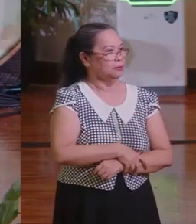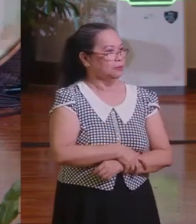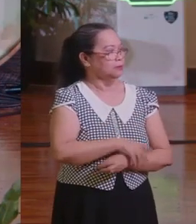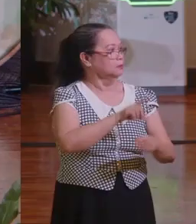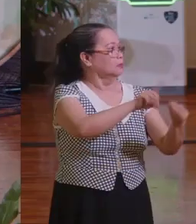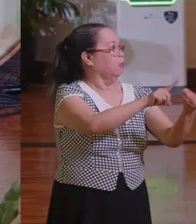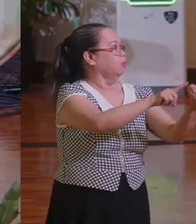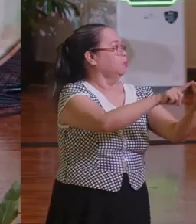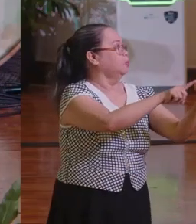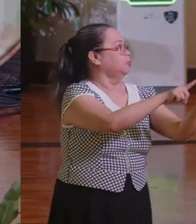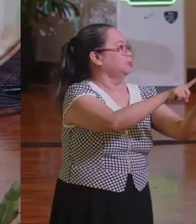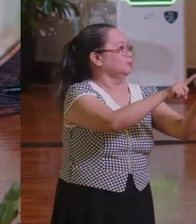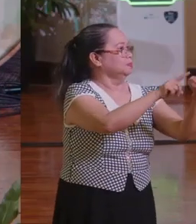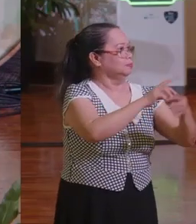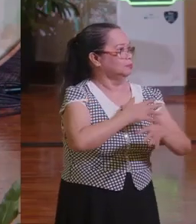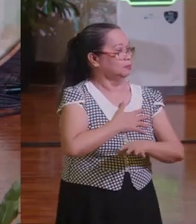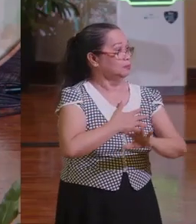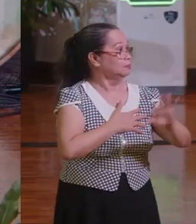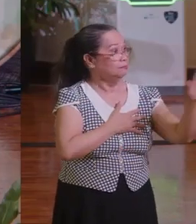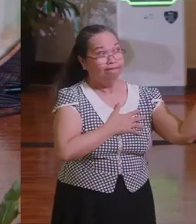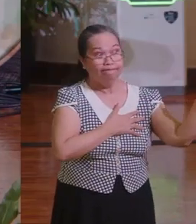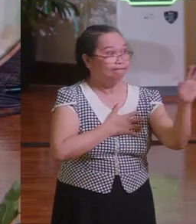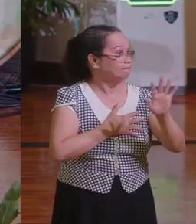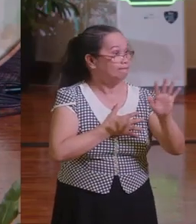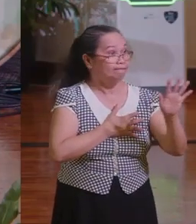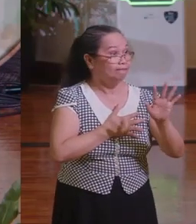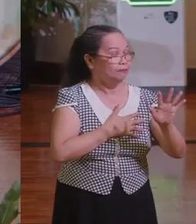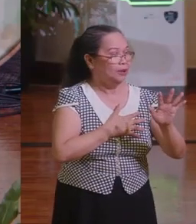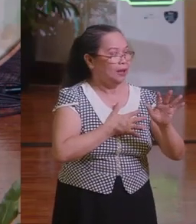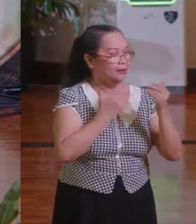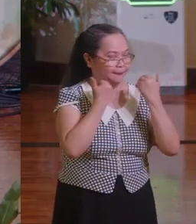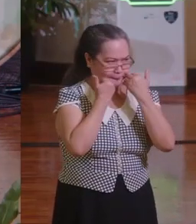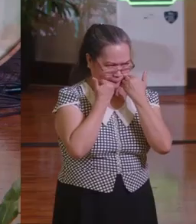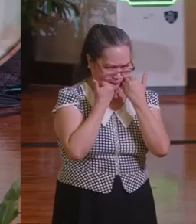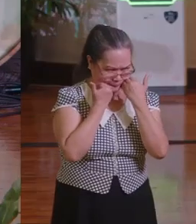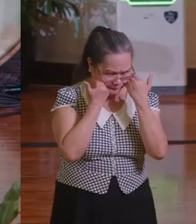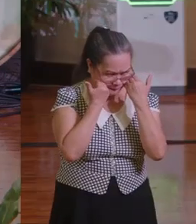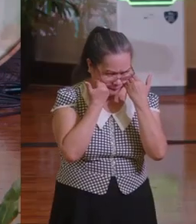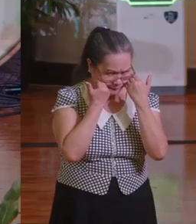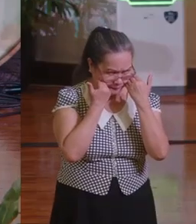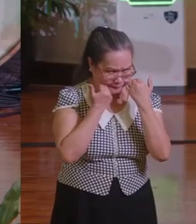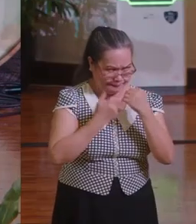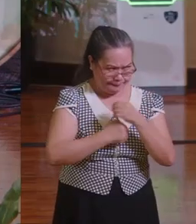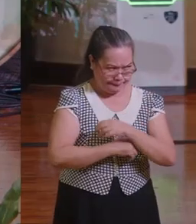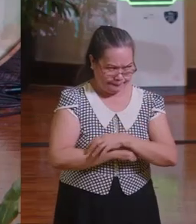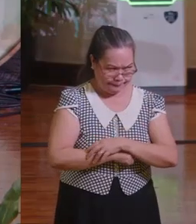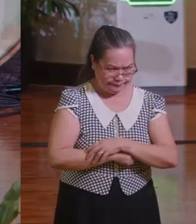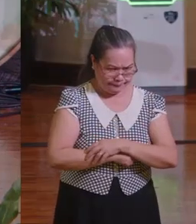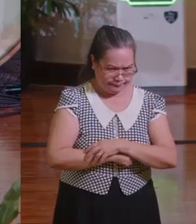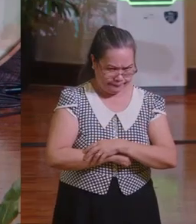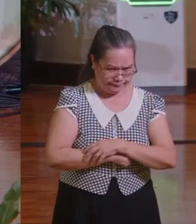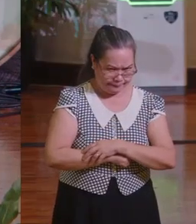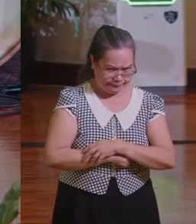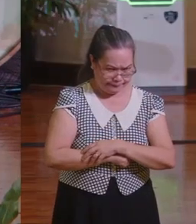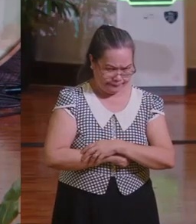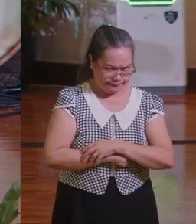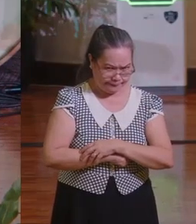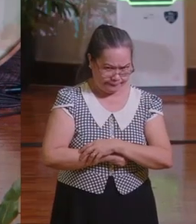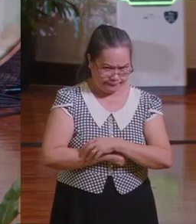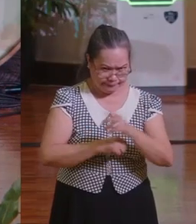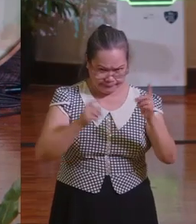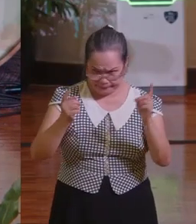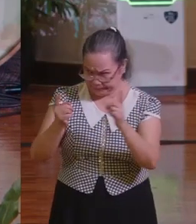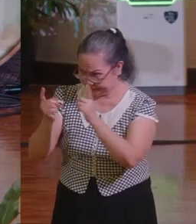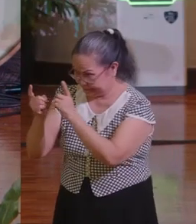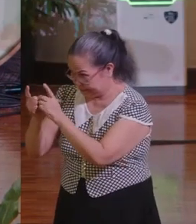No? Mantakin nyo yun, no? Nakakahiya. No? Ang tanong ko dun sa mga lumalapit na gano'n,